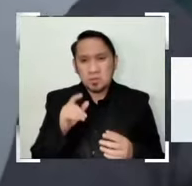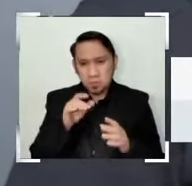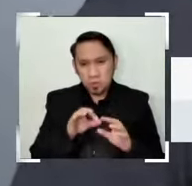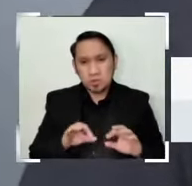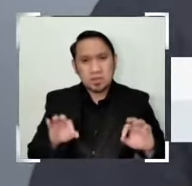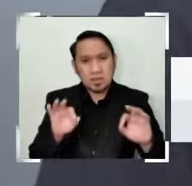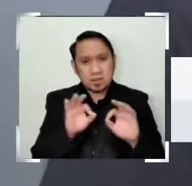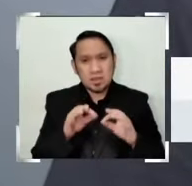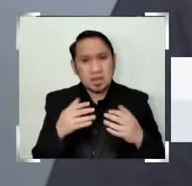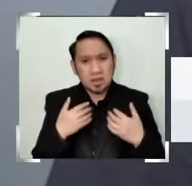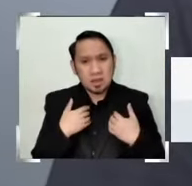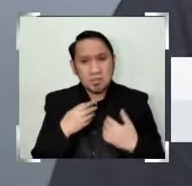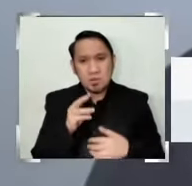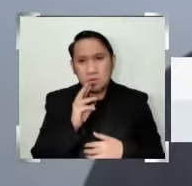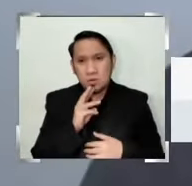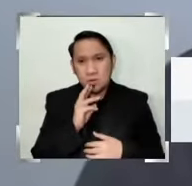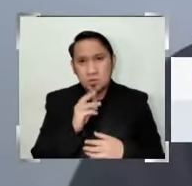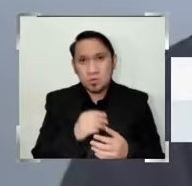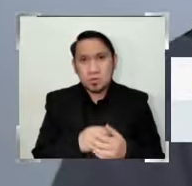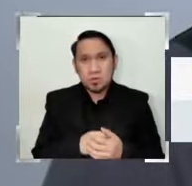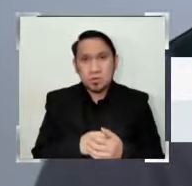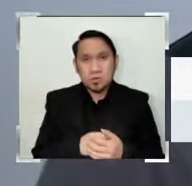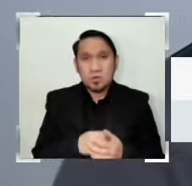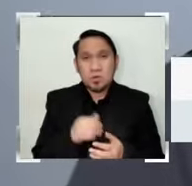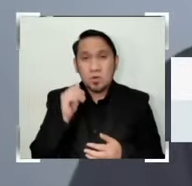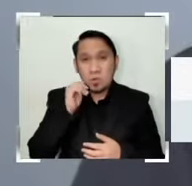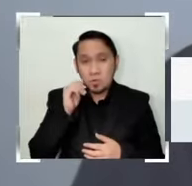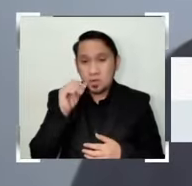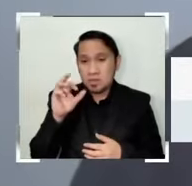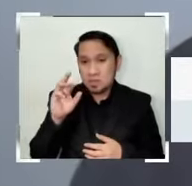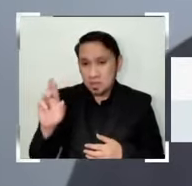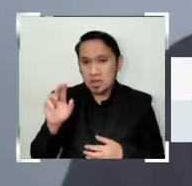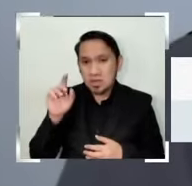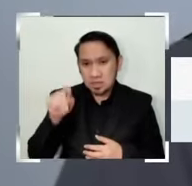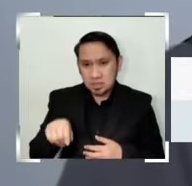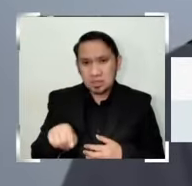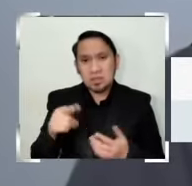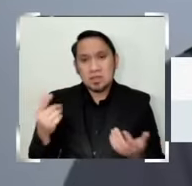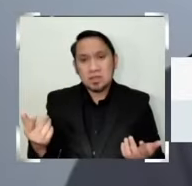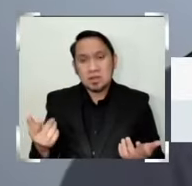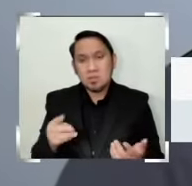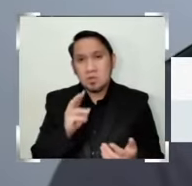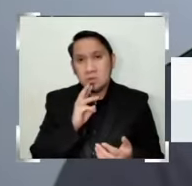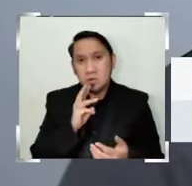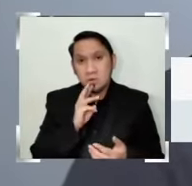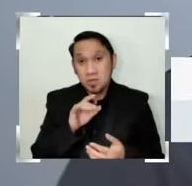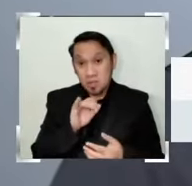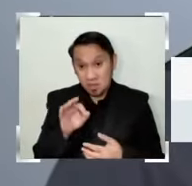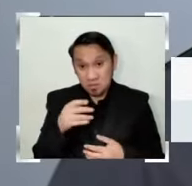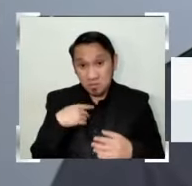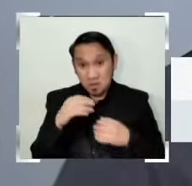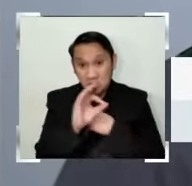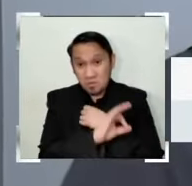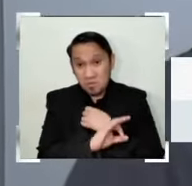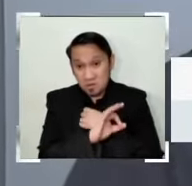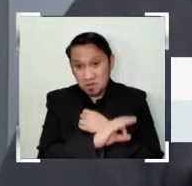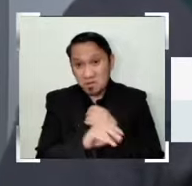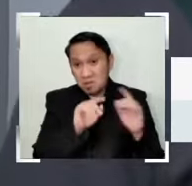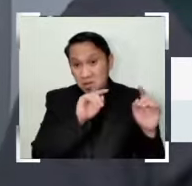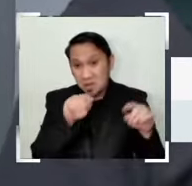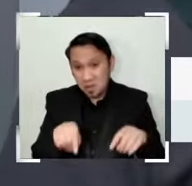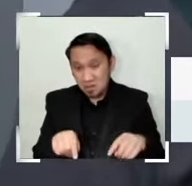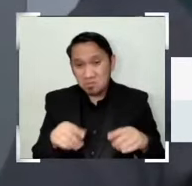po ba tayo nakakita na toilet na walang tubig? Pagdating nila dito, mga foreigner natin, pagdating nila dito, lalo na mga turista ang pinunta nila dito para